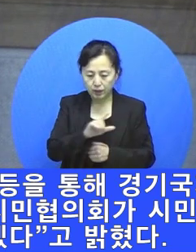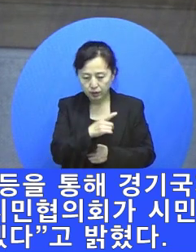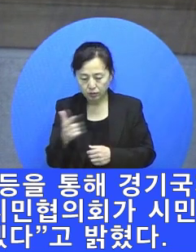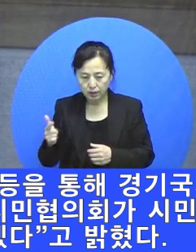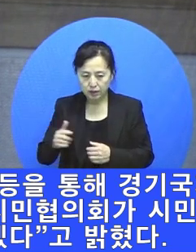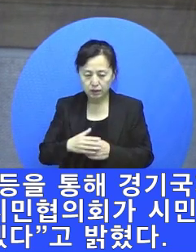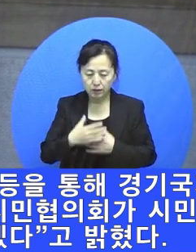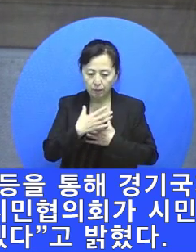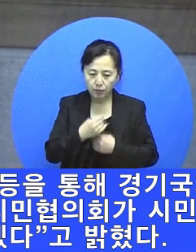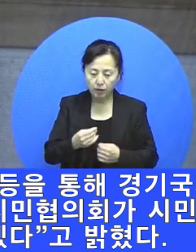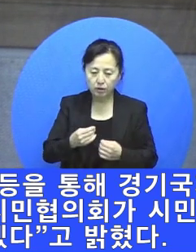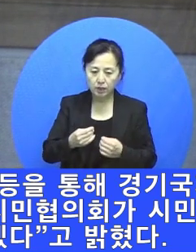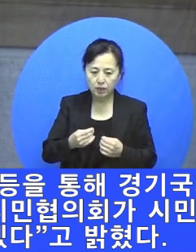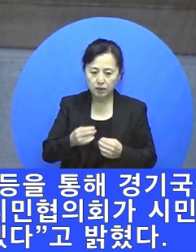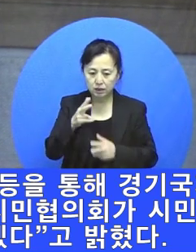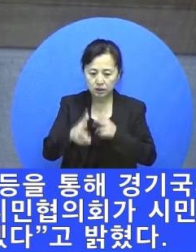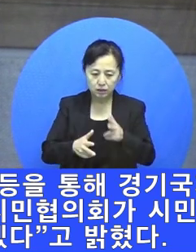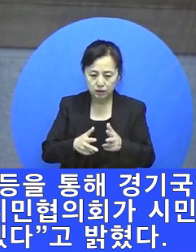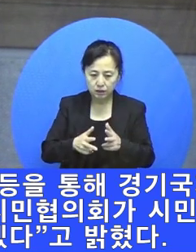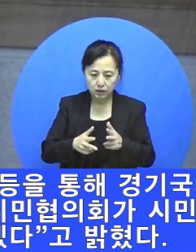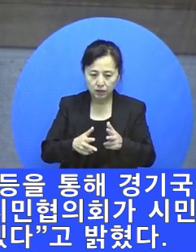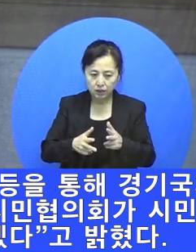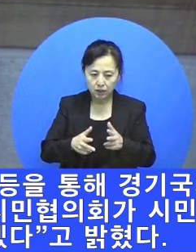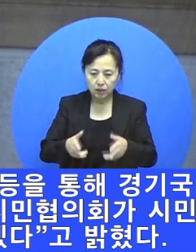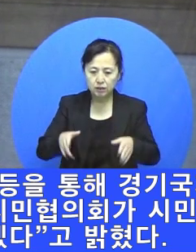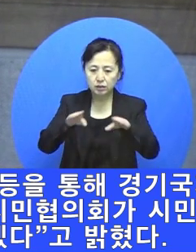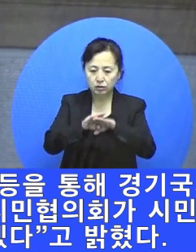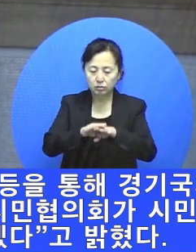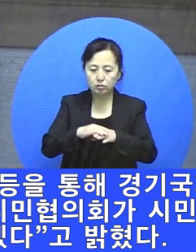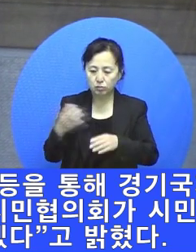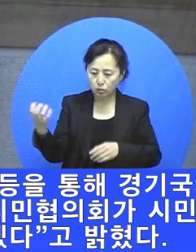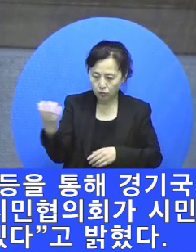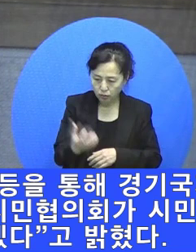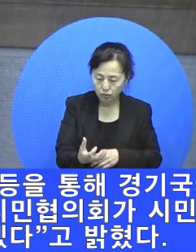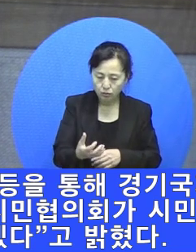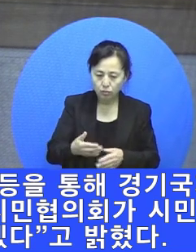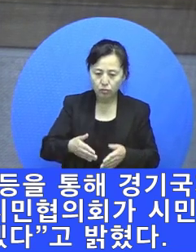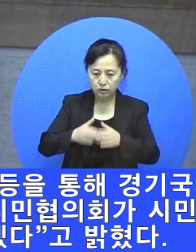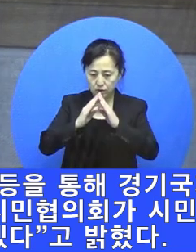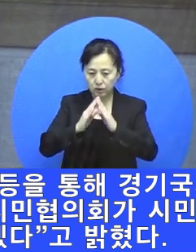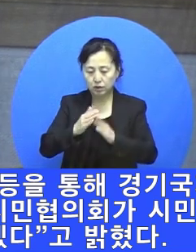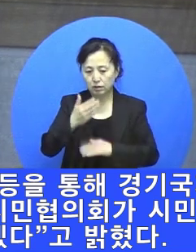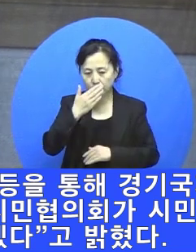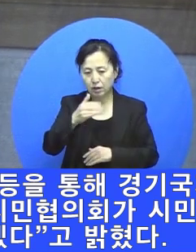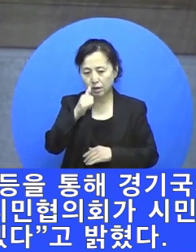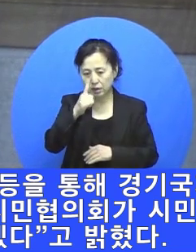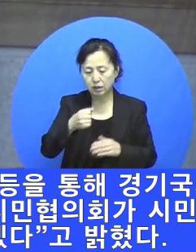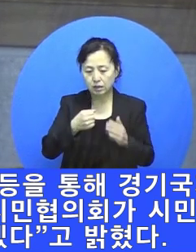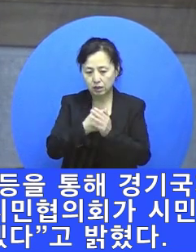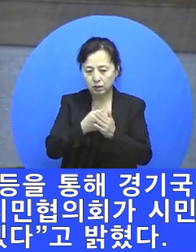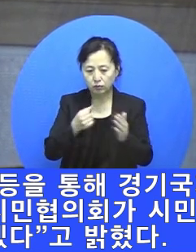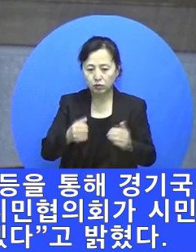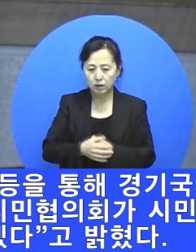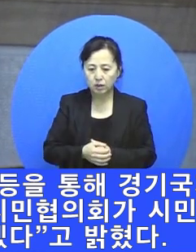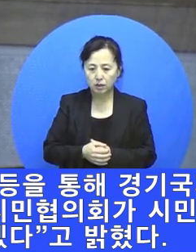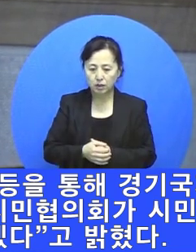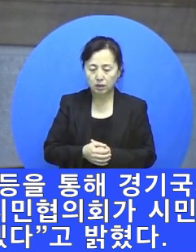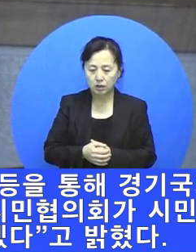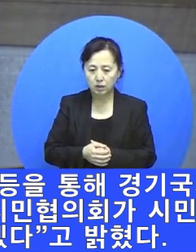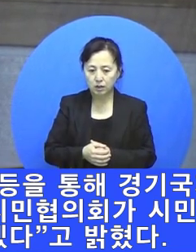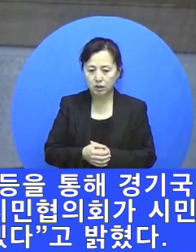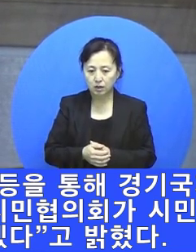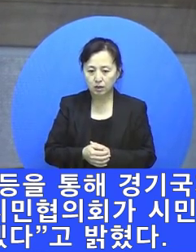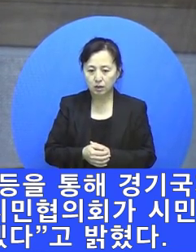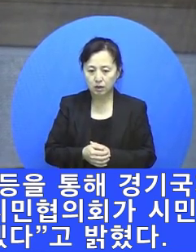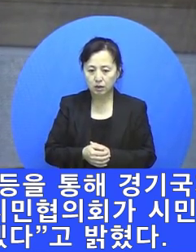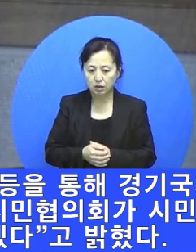경제적 문제, 또 지역의 인프라 문제, 상생 문제 이런 것들을 일방적으로 이해하시는 화성 시민들이